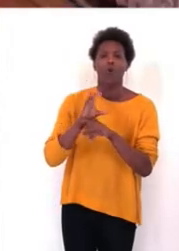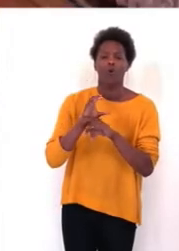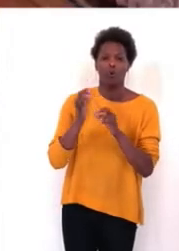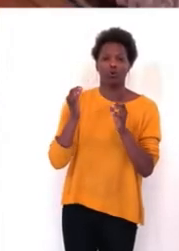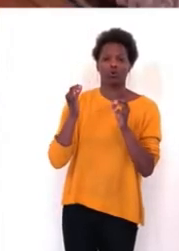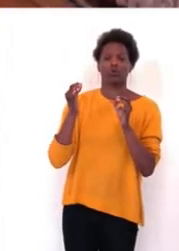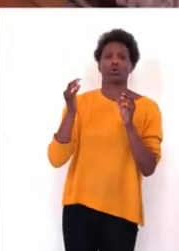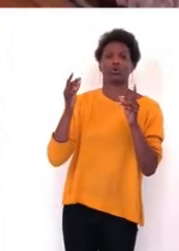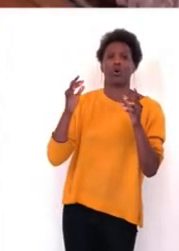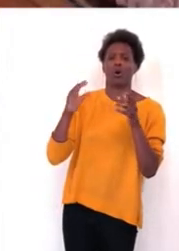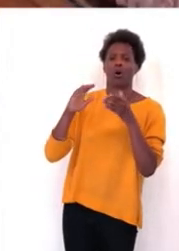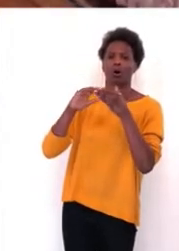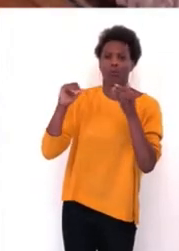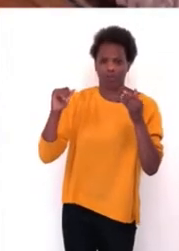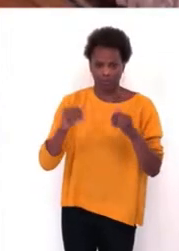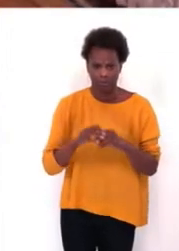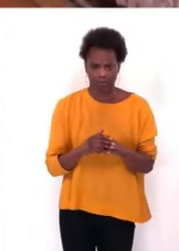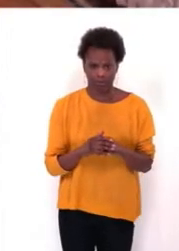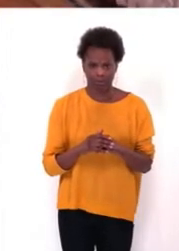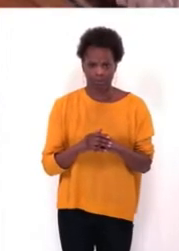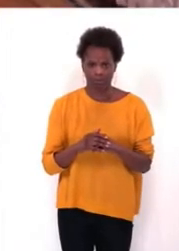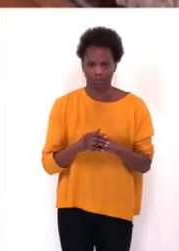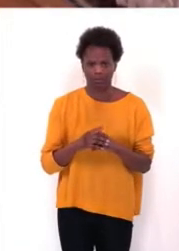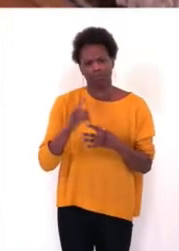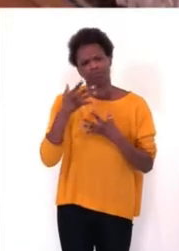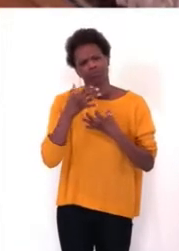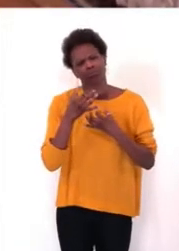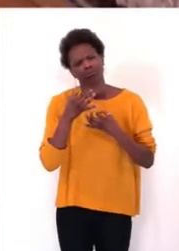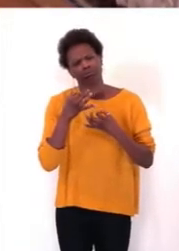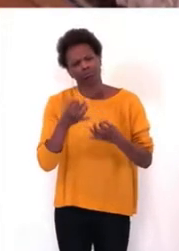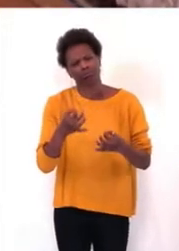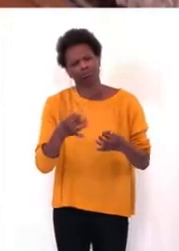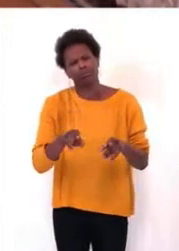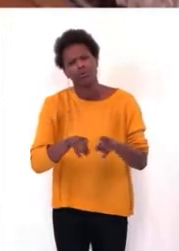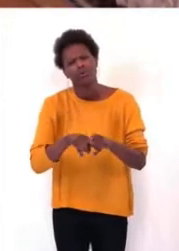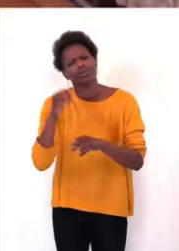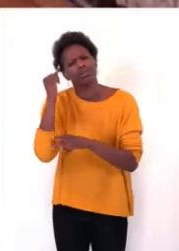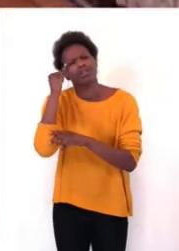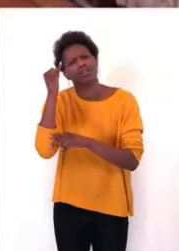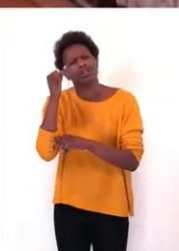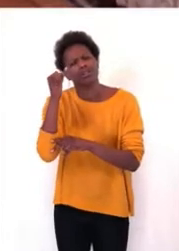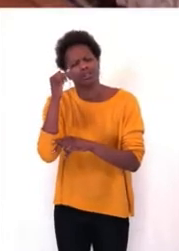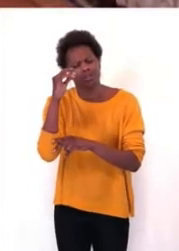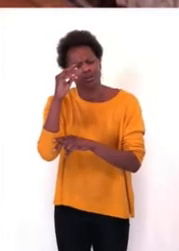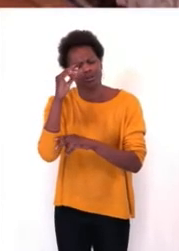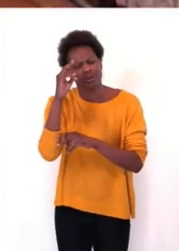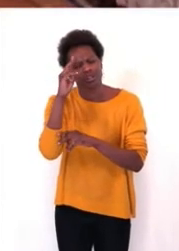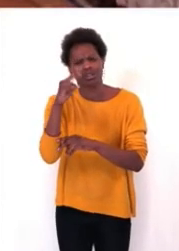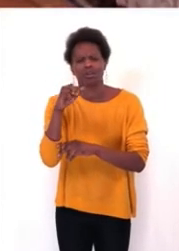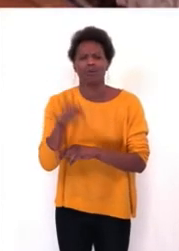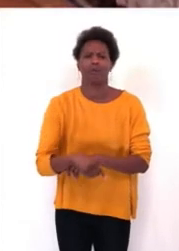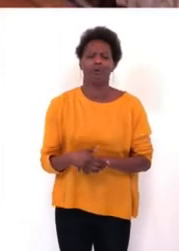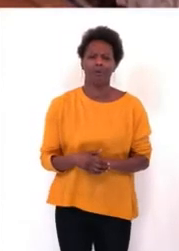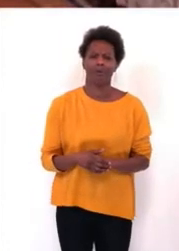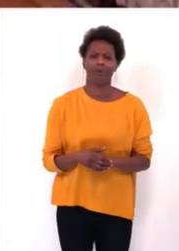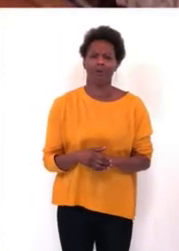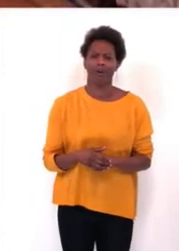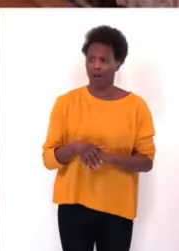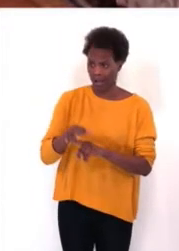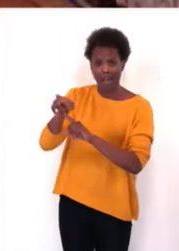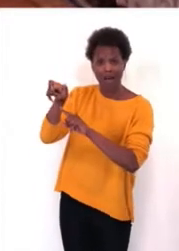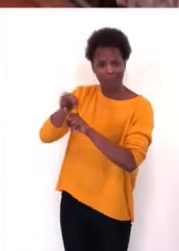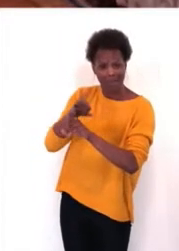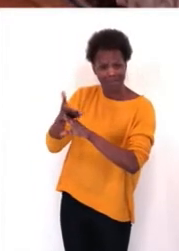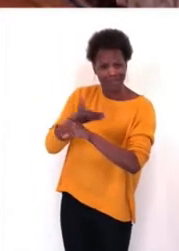peu d'objectivité et d'honnêteté intellectuelle vous amènerait à quand même reconnaître que les prédécesseurs ne vous ont